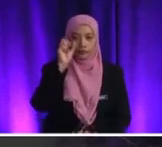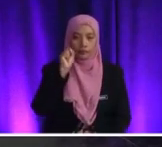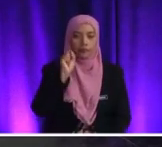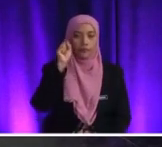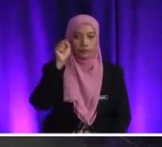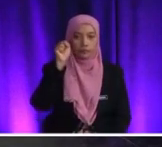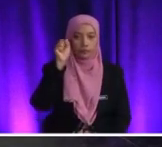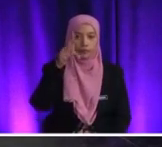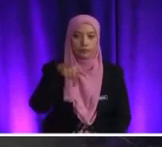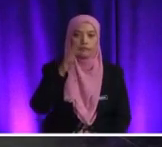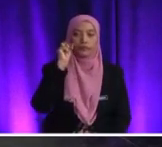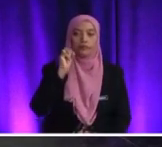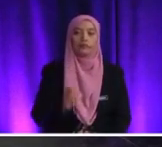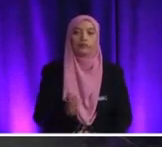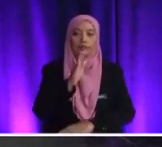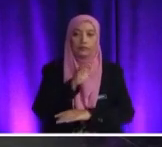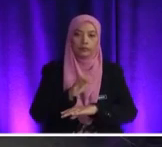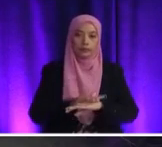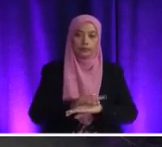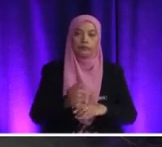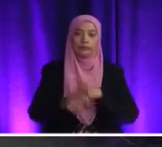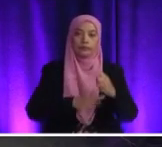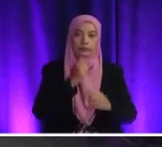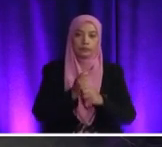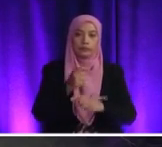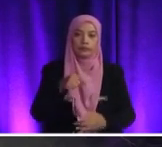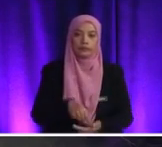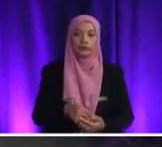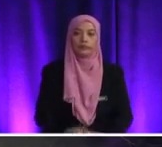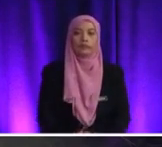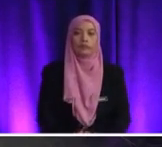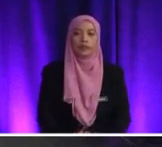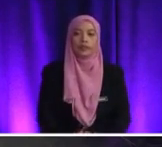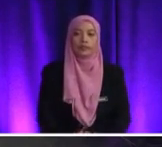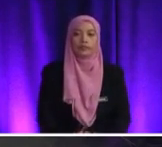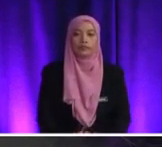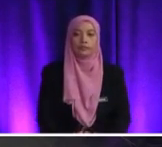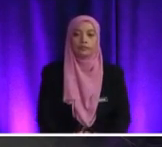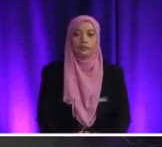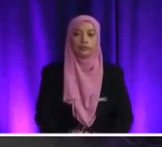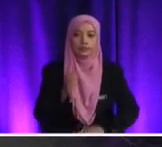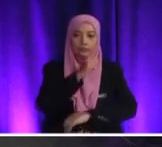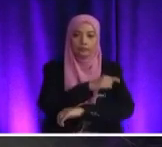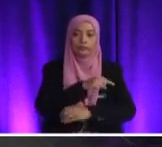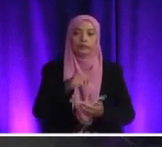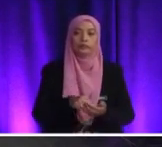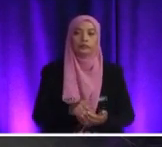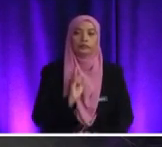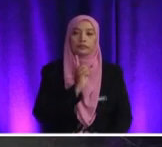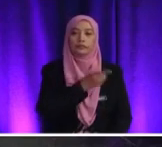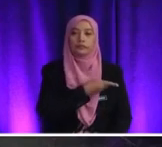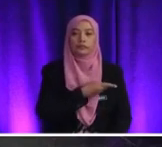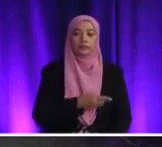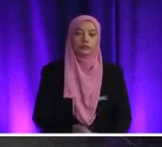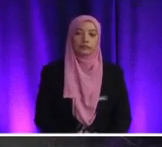tetap putih di ah tak diganti jika tunak jadi apanya akarnya jadi hari ini kita akan belajar hal